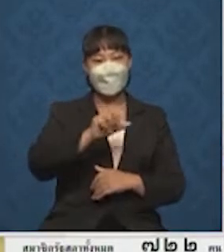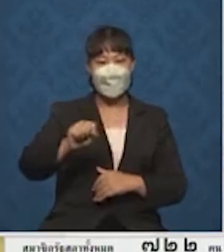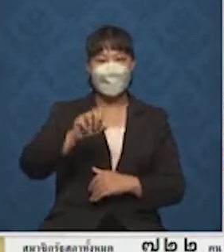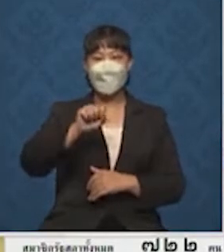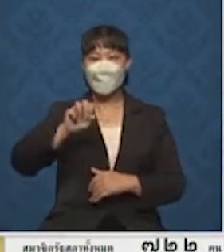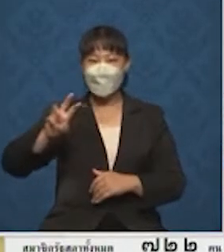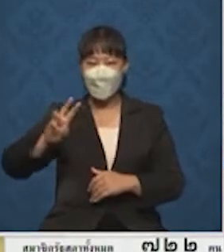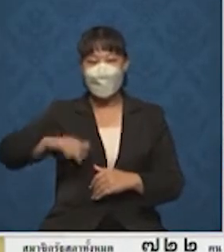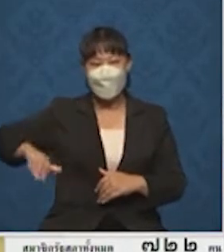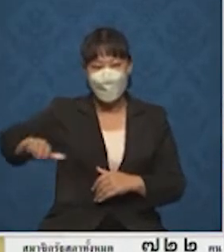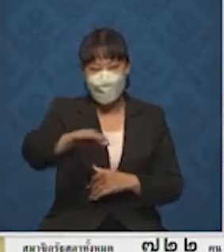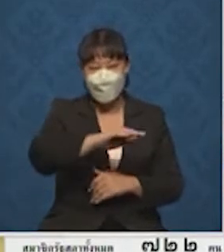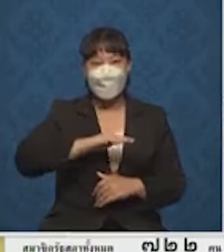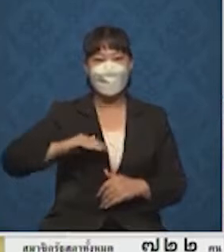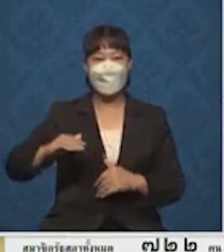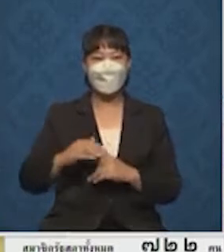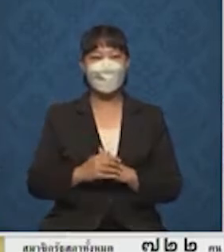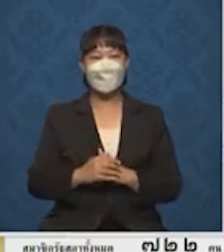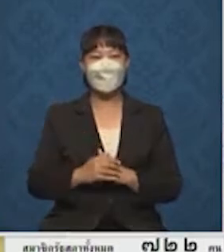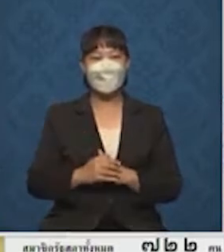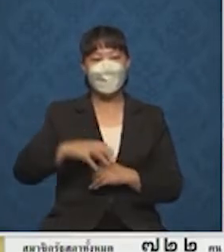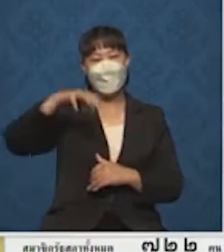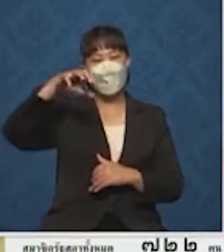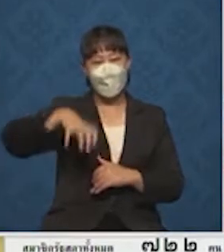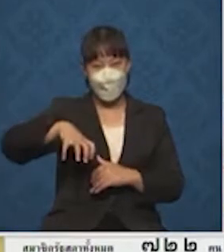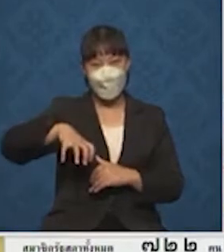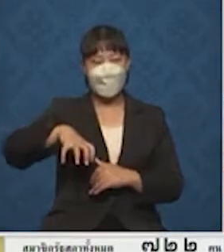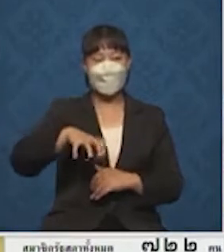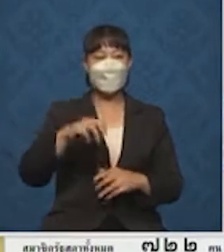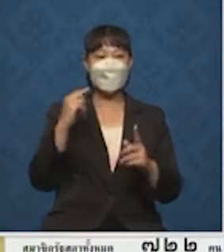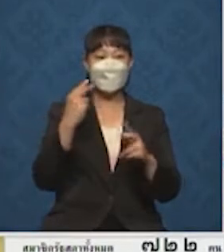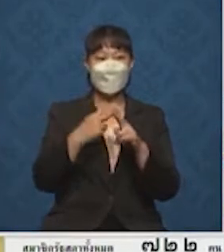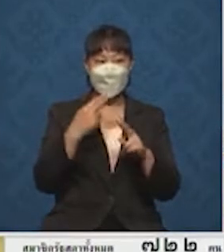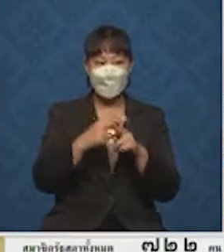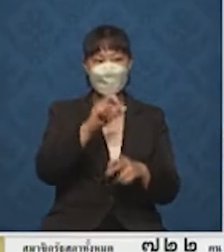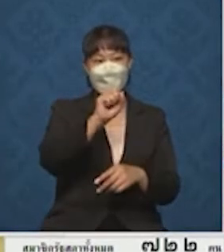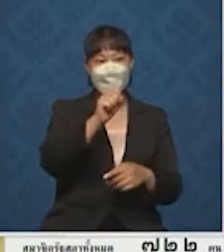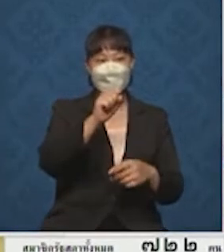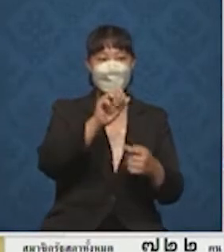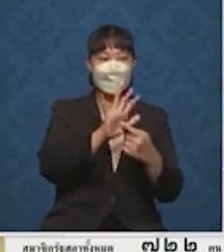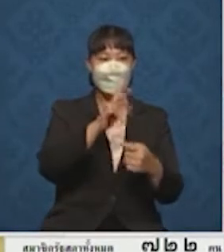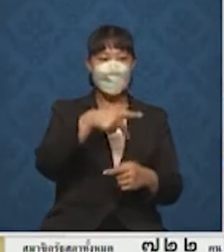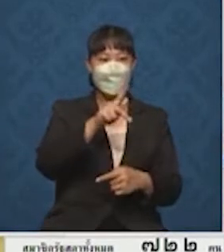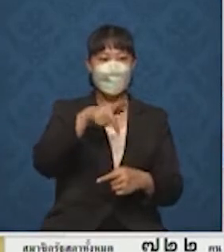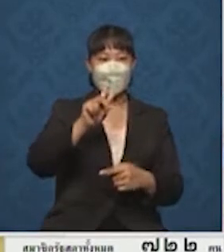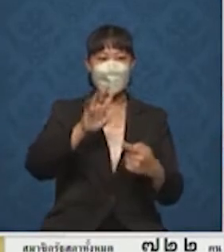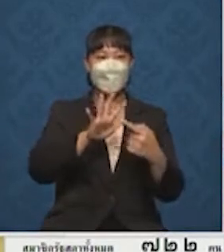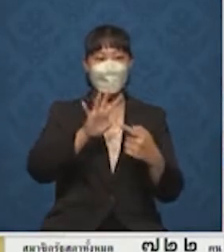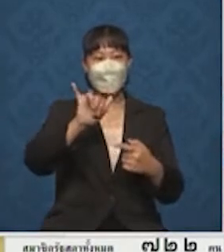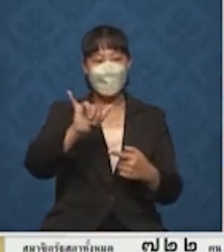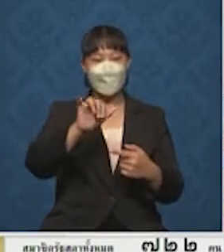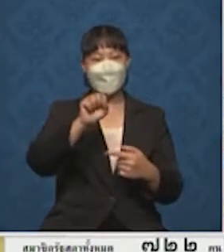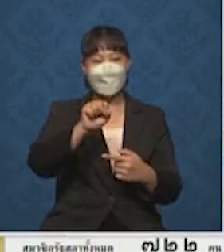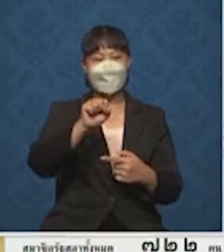เขาเรียกว่าสับประยะสถาสับประยะสภาสถานก็คือ